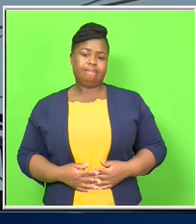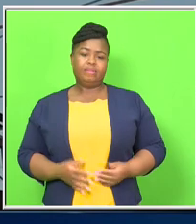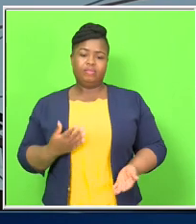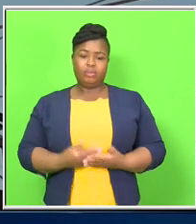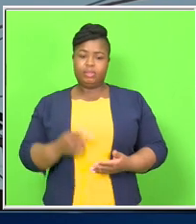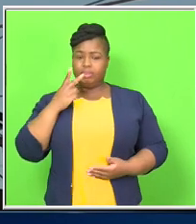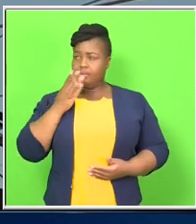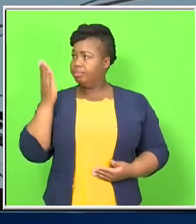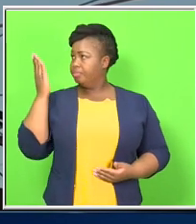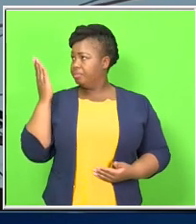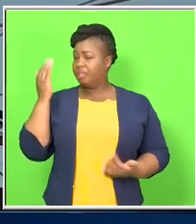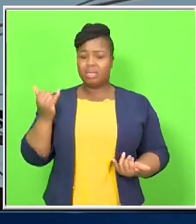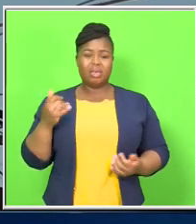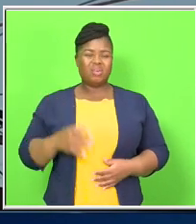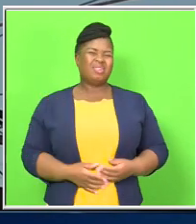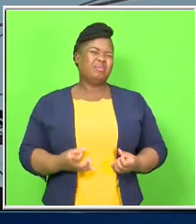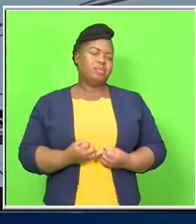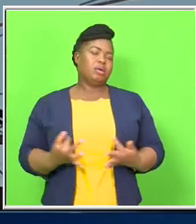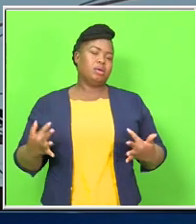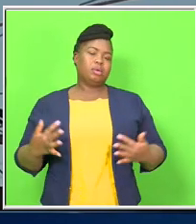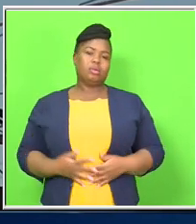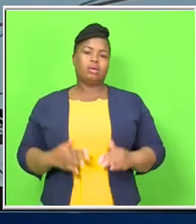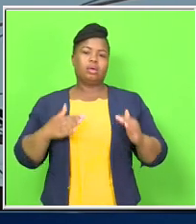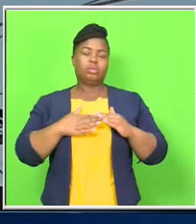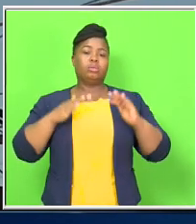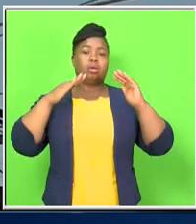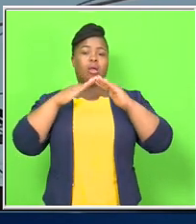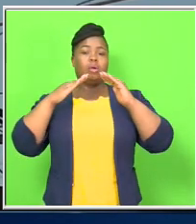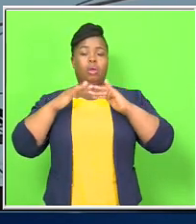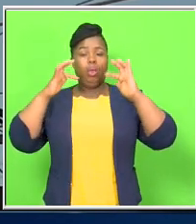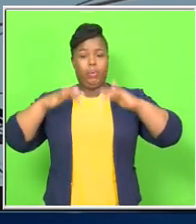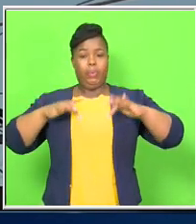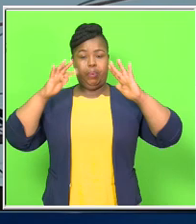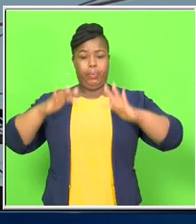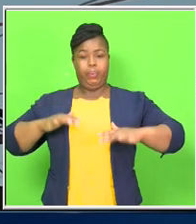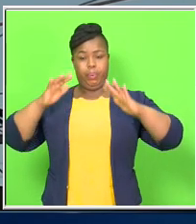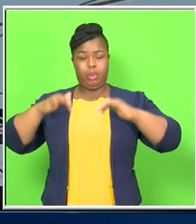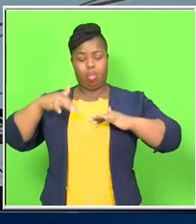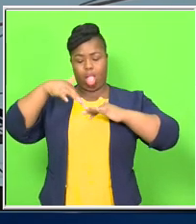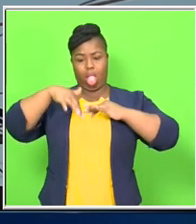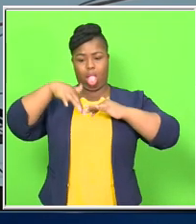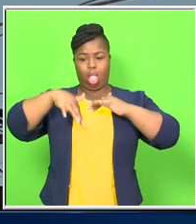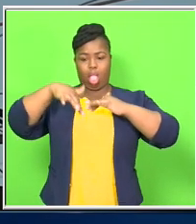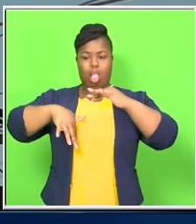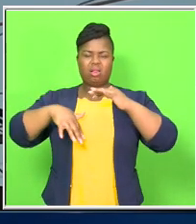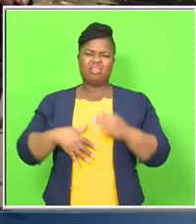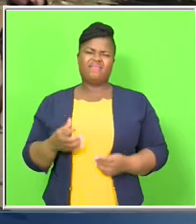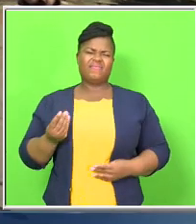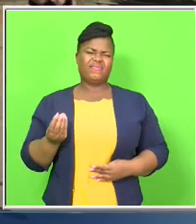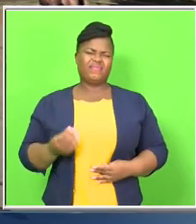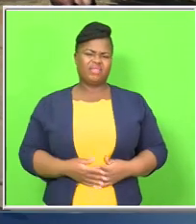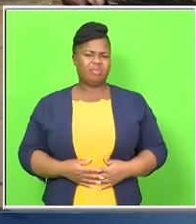hibona je ikona Izi nje nyingi maguni mvula Zia avuza kwa zonala Imaru finazi